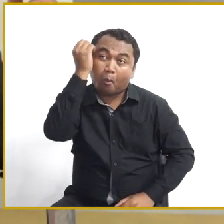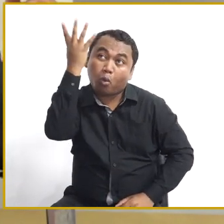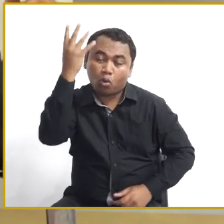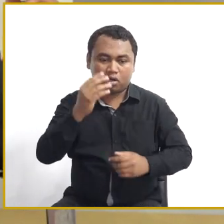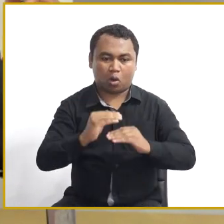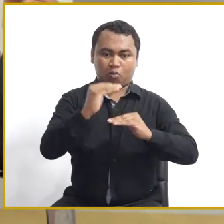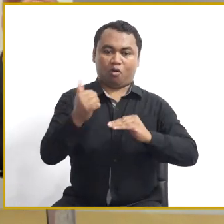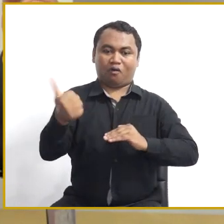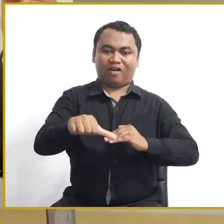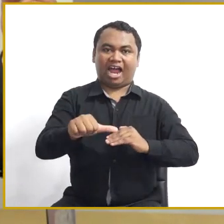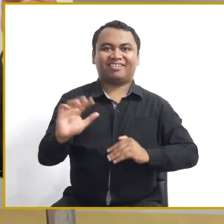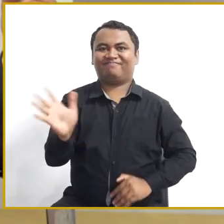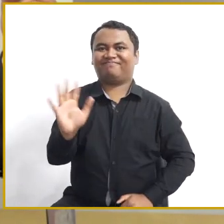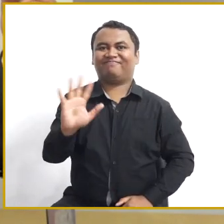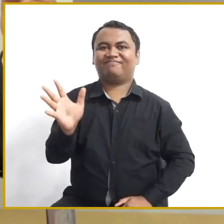fanjakana ny azy vao miakatra ny vidim-bary.